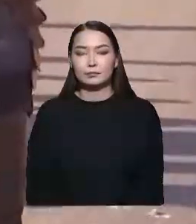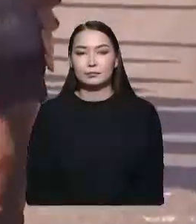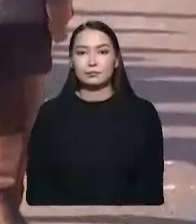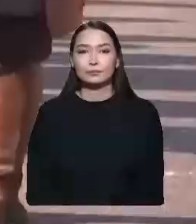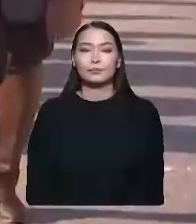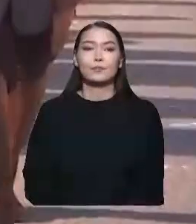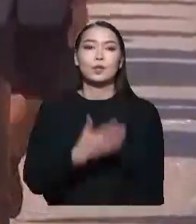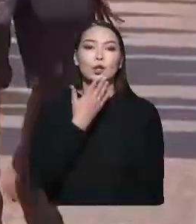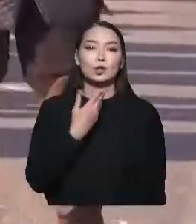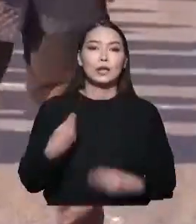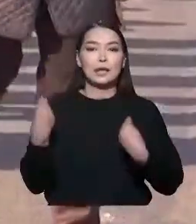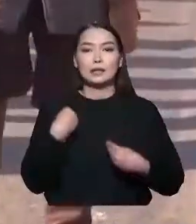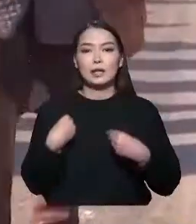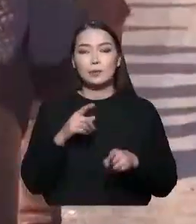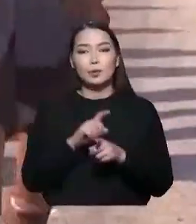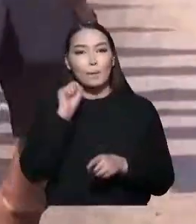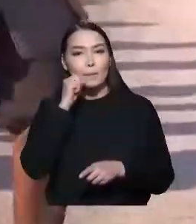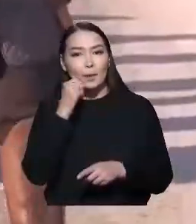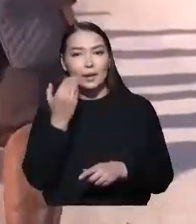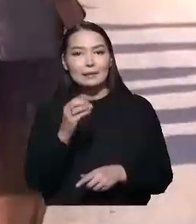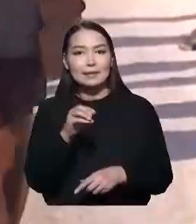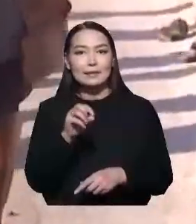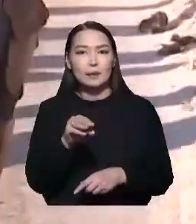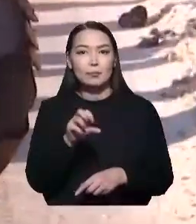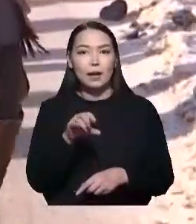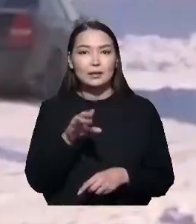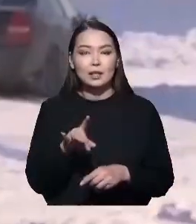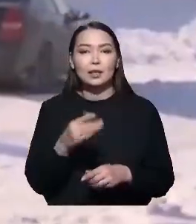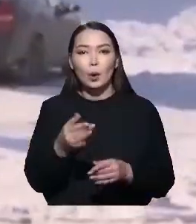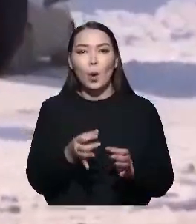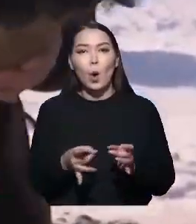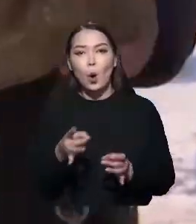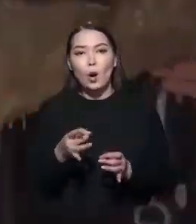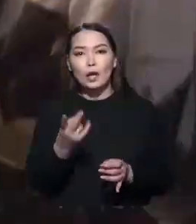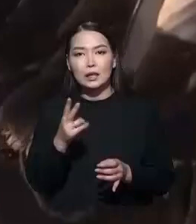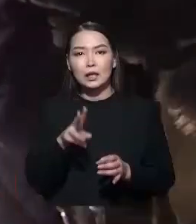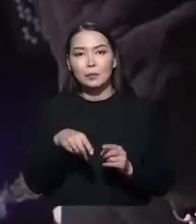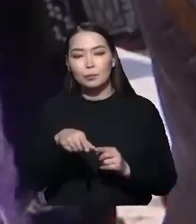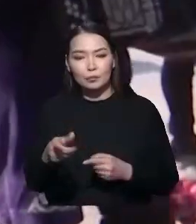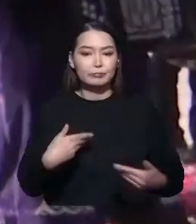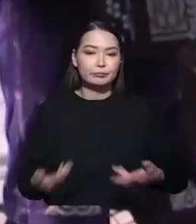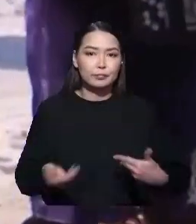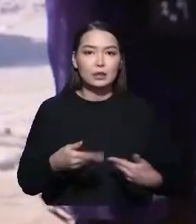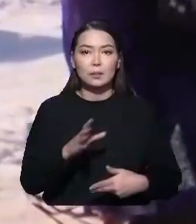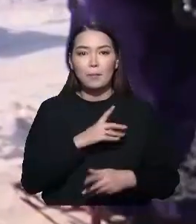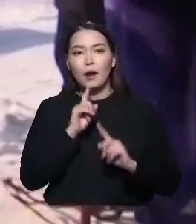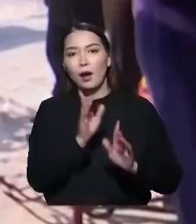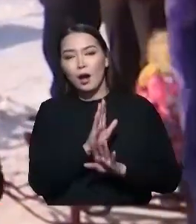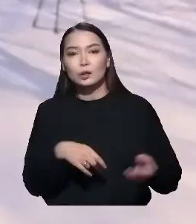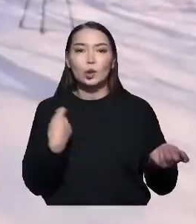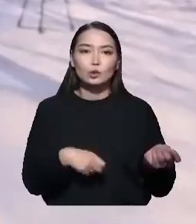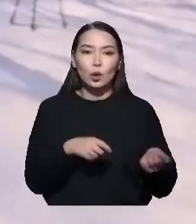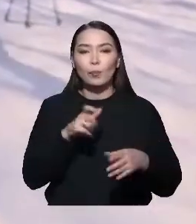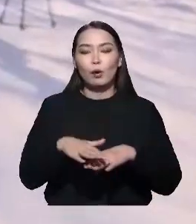Ұлттық киім киген кимешекті әжелер Есет Батыр мөлтек ауданында 2 шақырымға жуық жерді жаяу жүріп өтті. Ән айтып домбыра тартып тұрғындарды